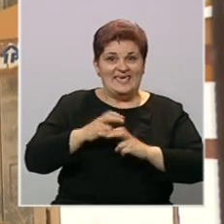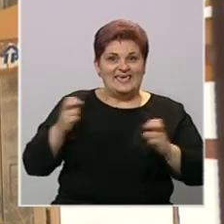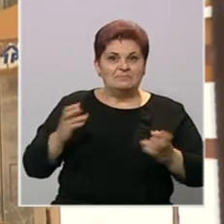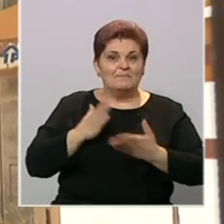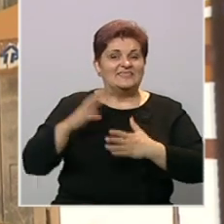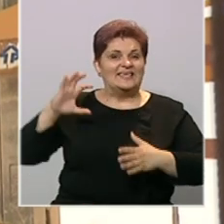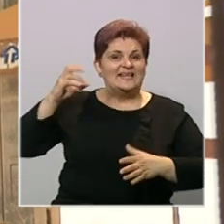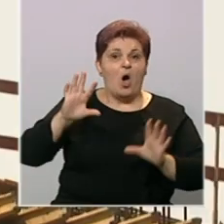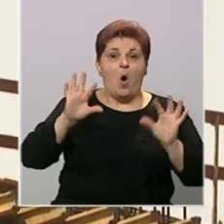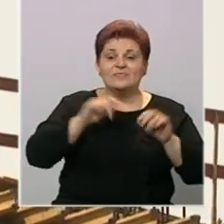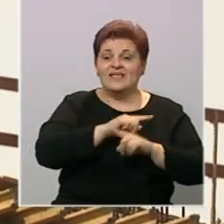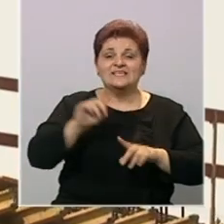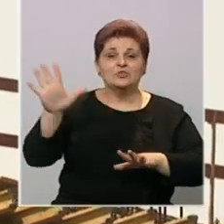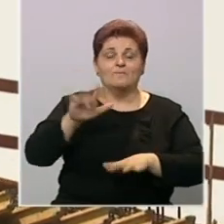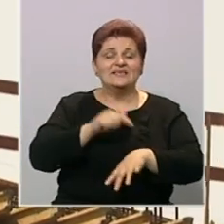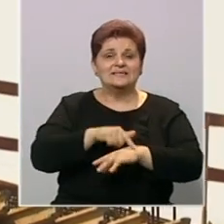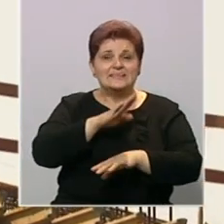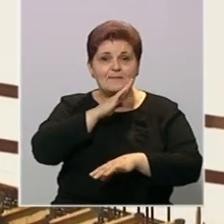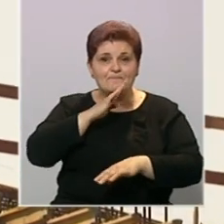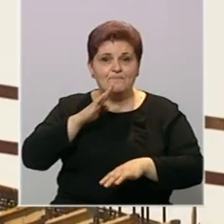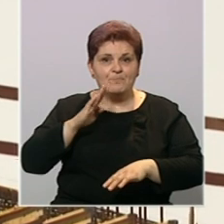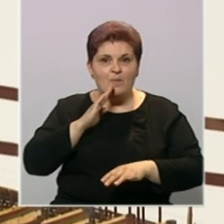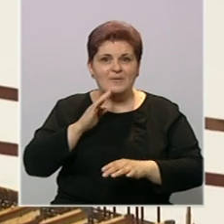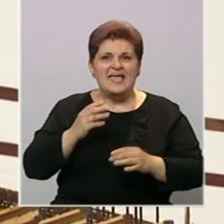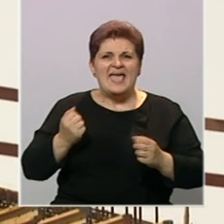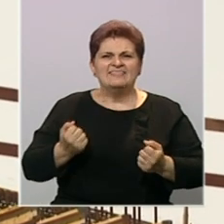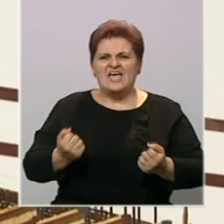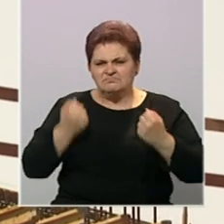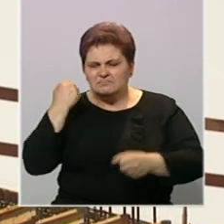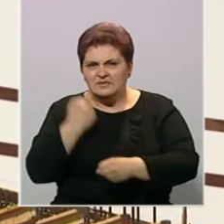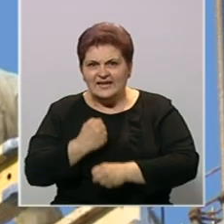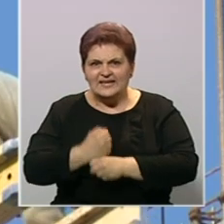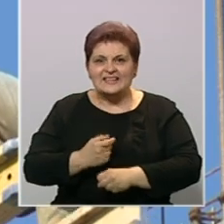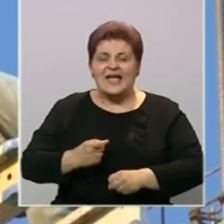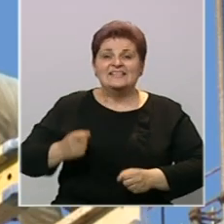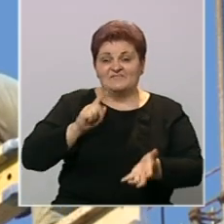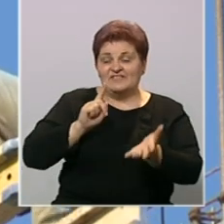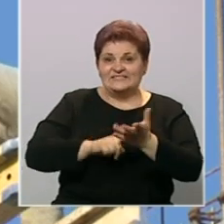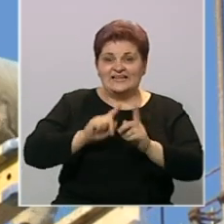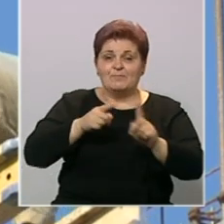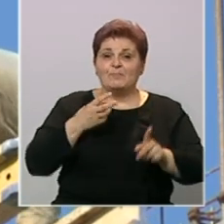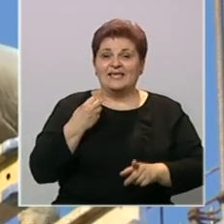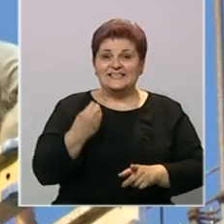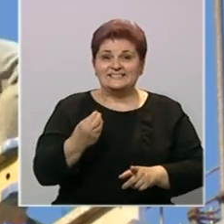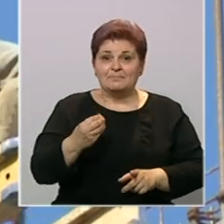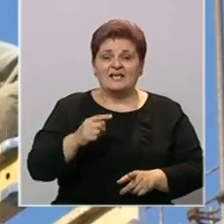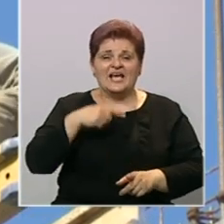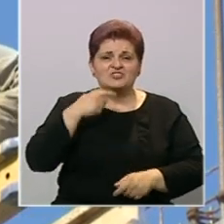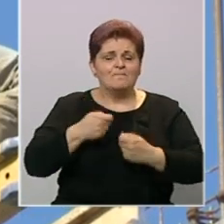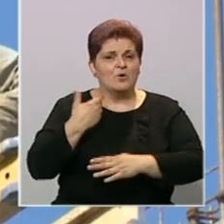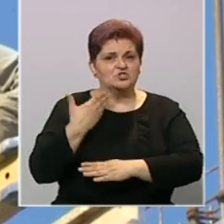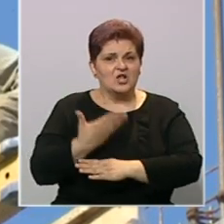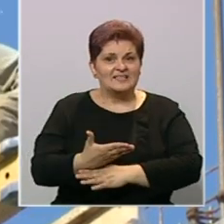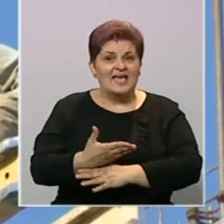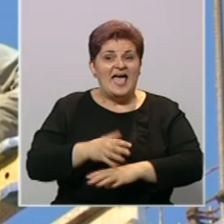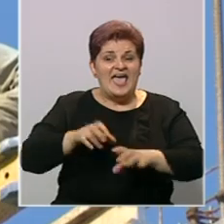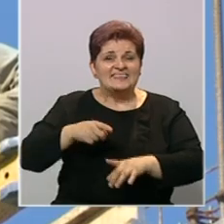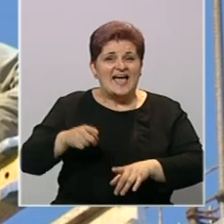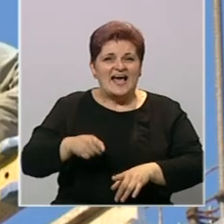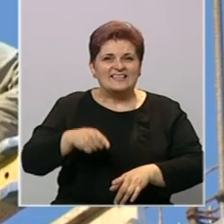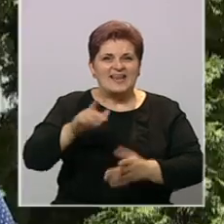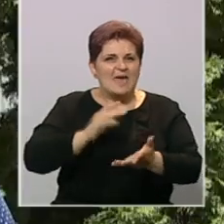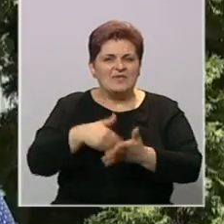na suncu od 10 do 17 časova te fizičke napore. I Saveza sindikata Republike Srpske pozivaju poslodavce da radnike ne